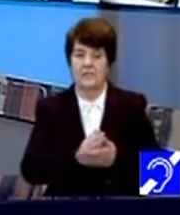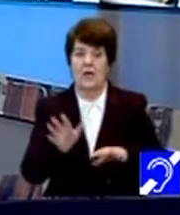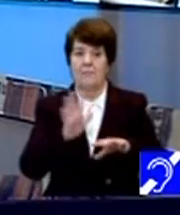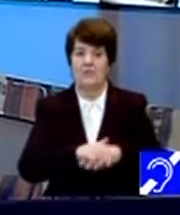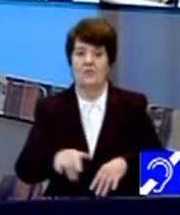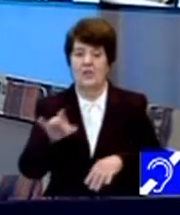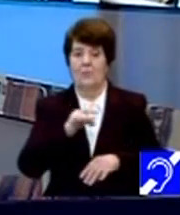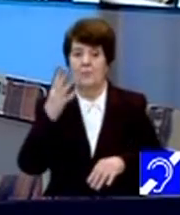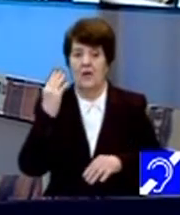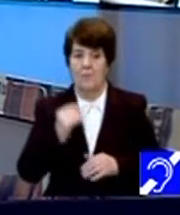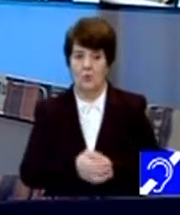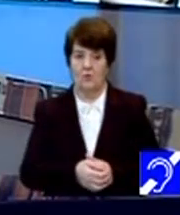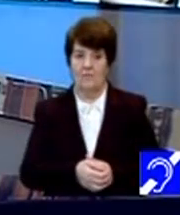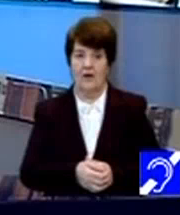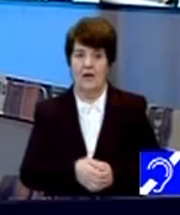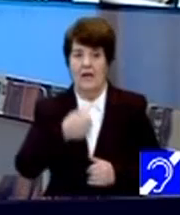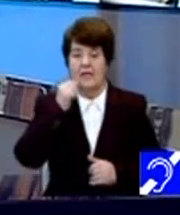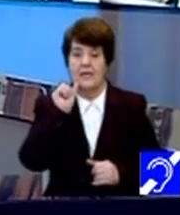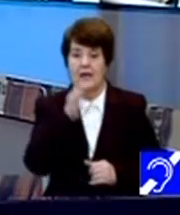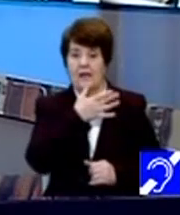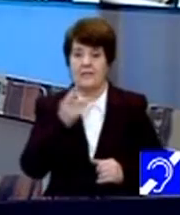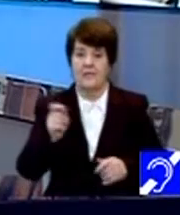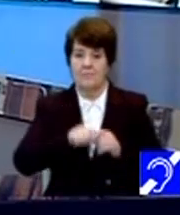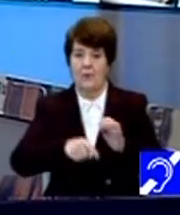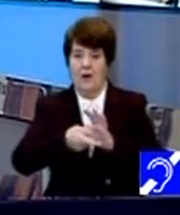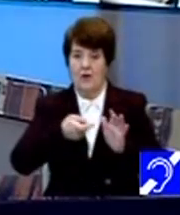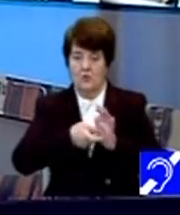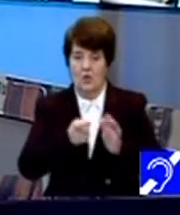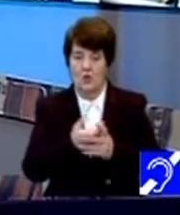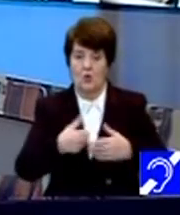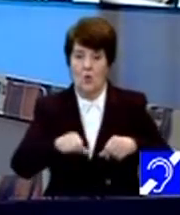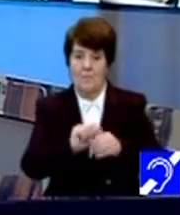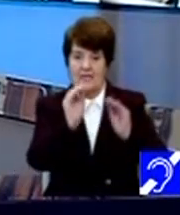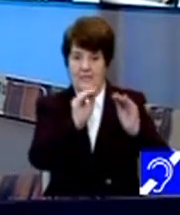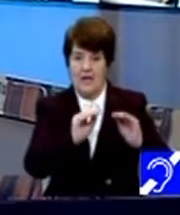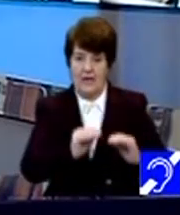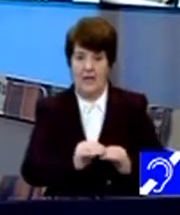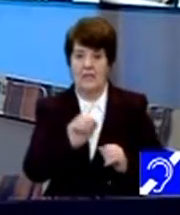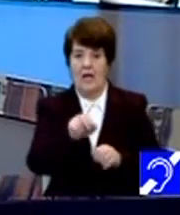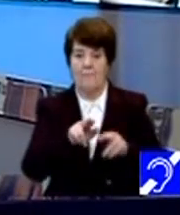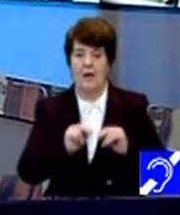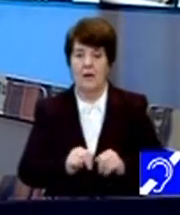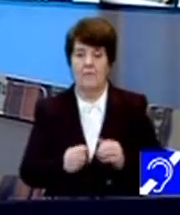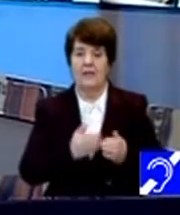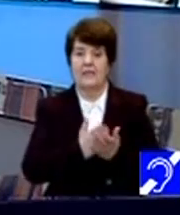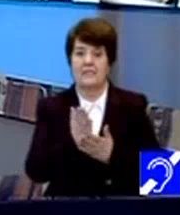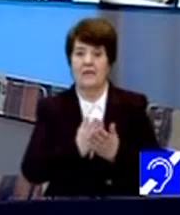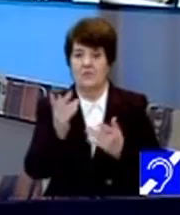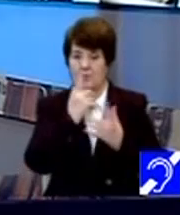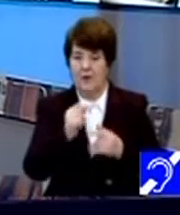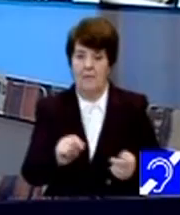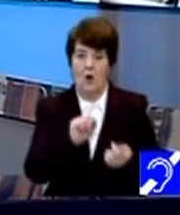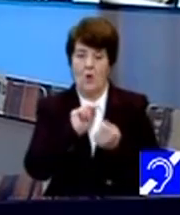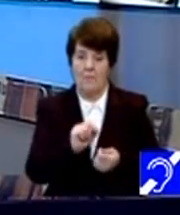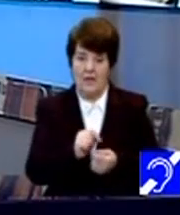și reprezentanți ai băncilor din Republica Moldova. Ieri, în timpul audierilor organizate de Comisia de Anchetă a Parlamentului, angajații ai